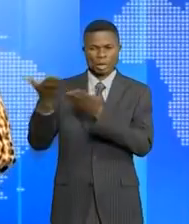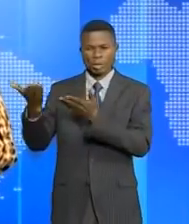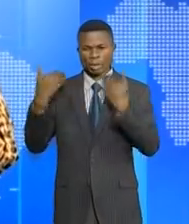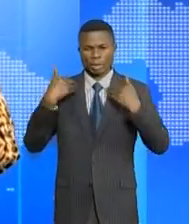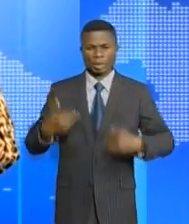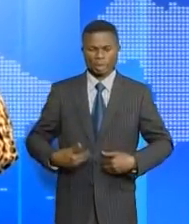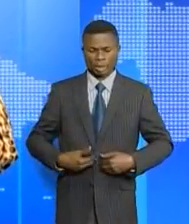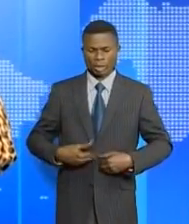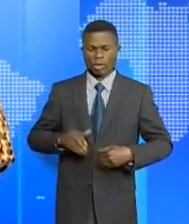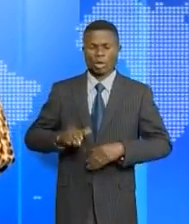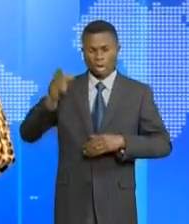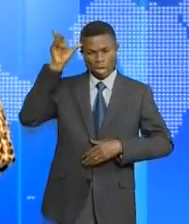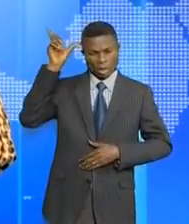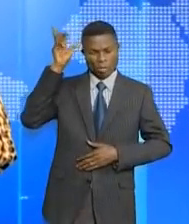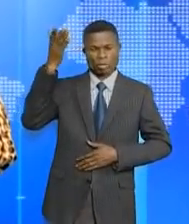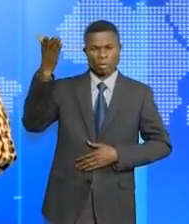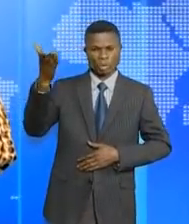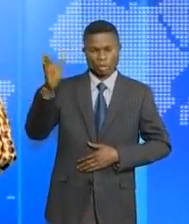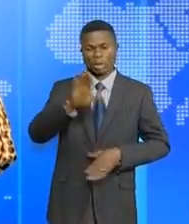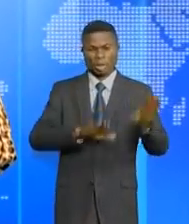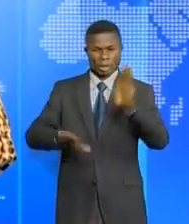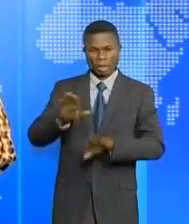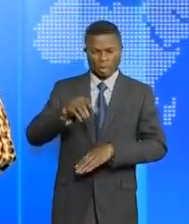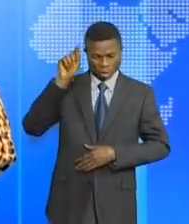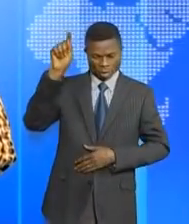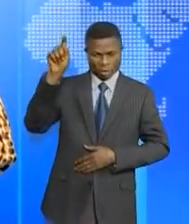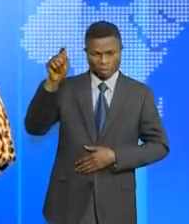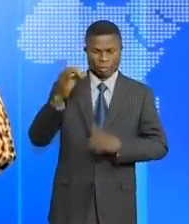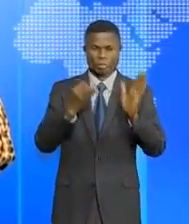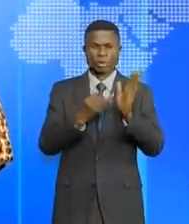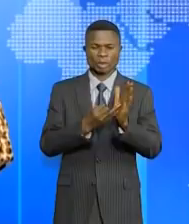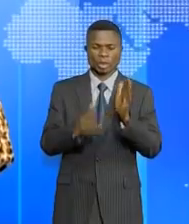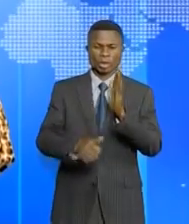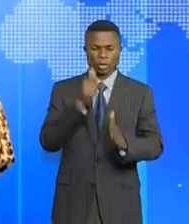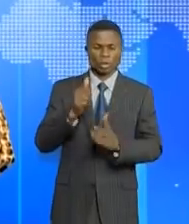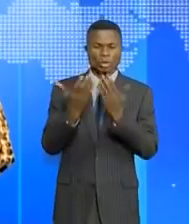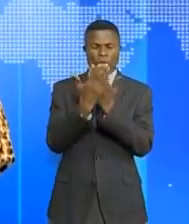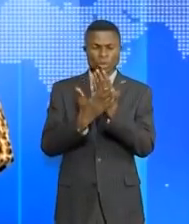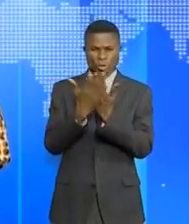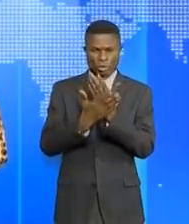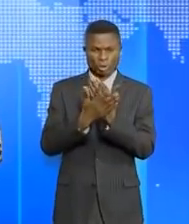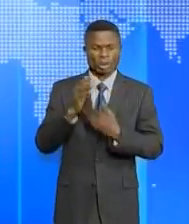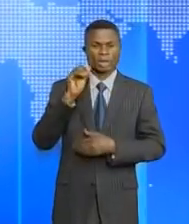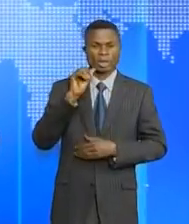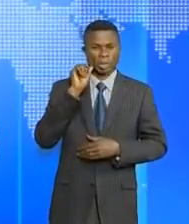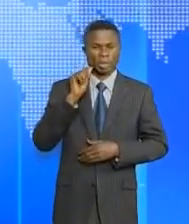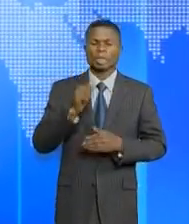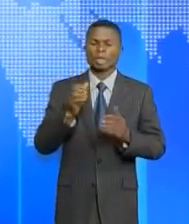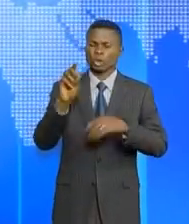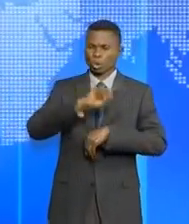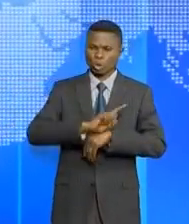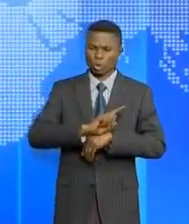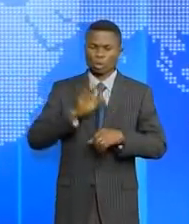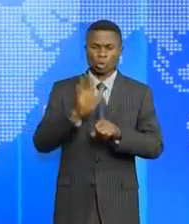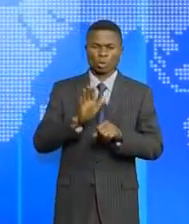corps soit transféré à Lubumbashi où il sera inhumé le dimanche 11 juillet. Une journée d'angoisse